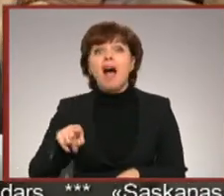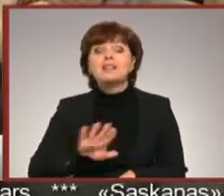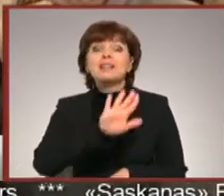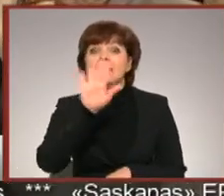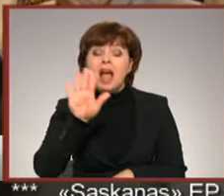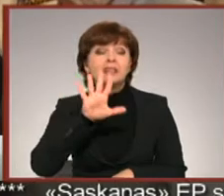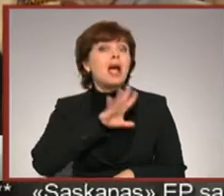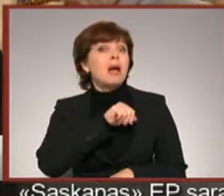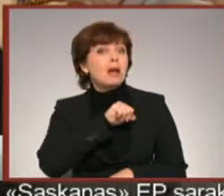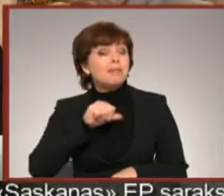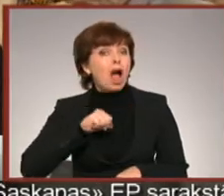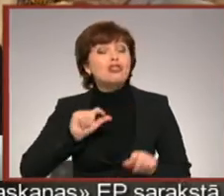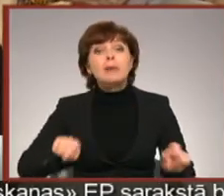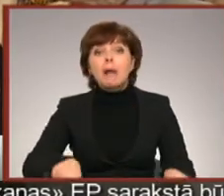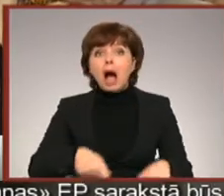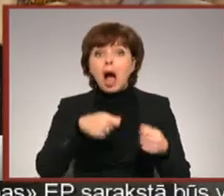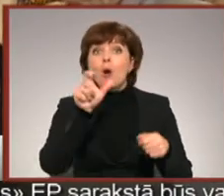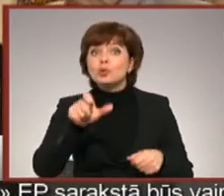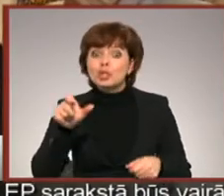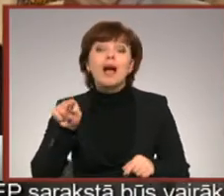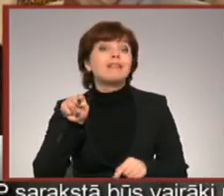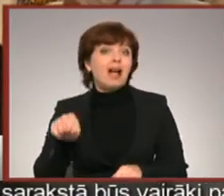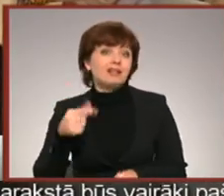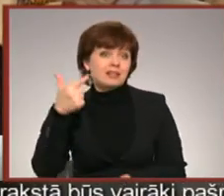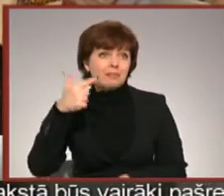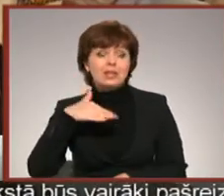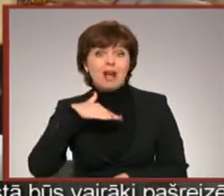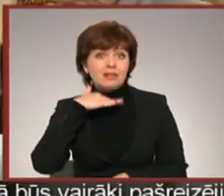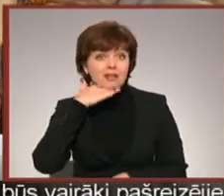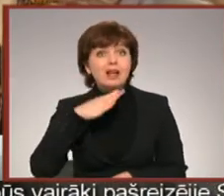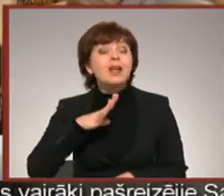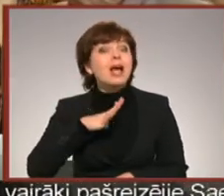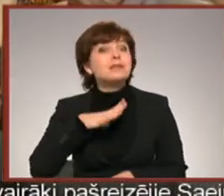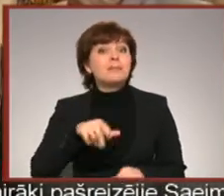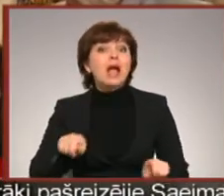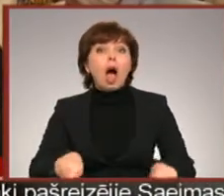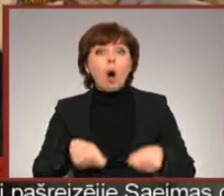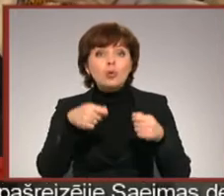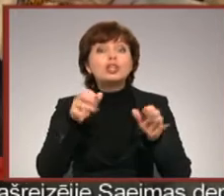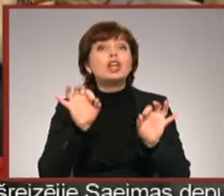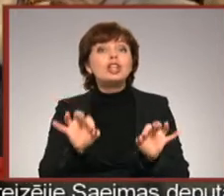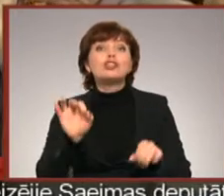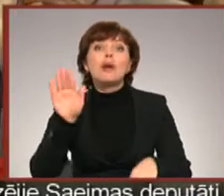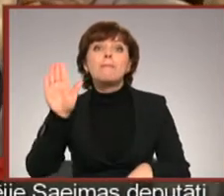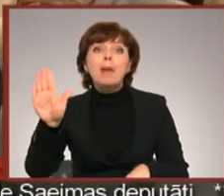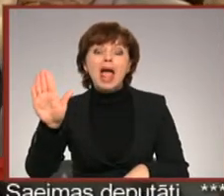bijām audzinātāji šādās 7. Klasēs. Un es biju audzinātāji tieši B